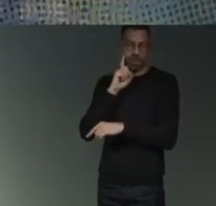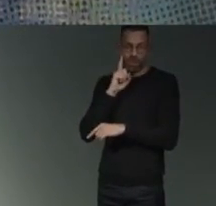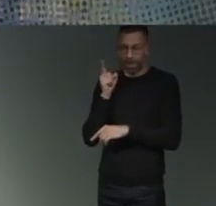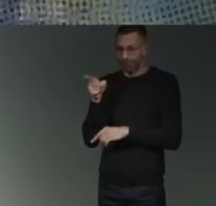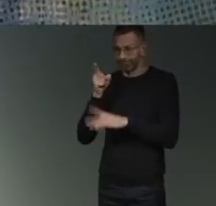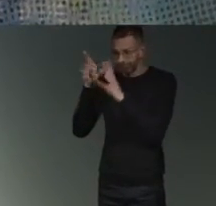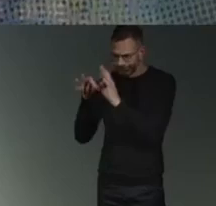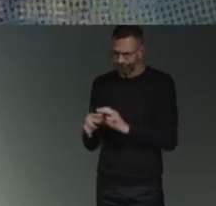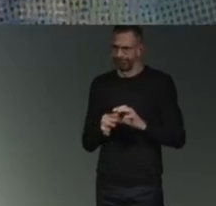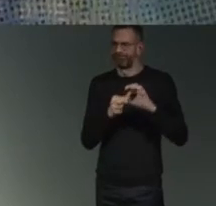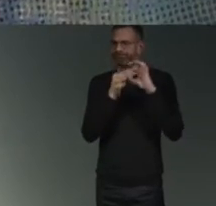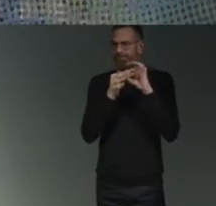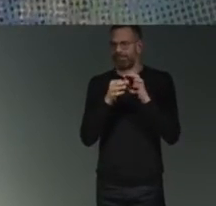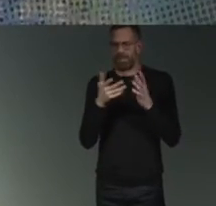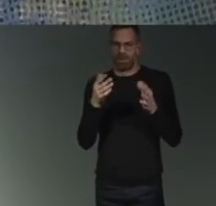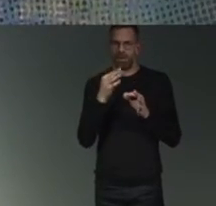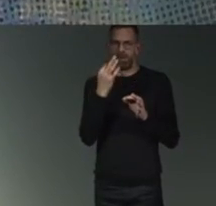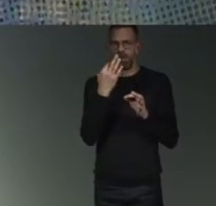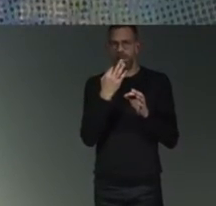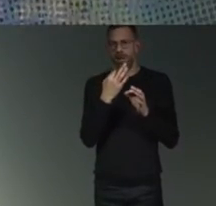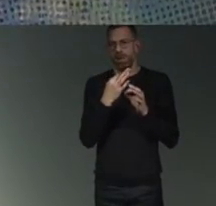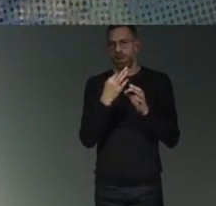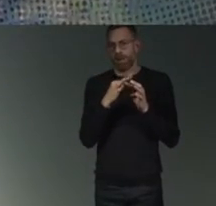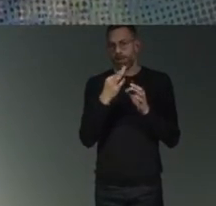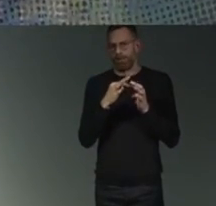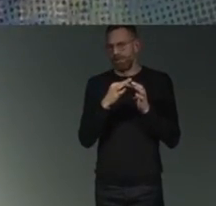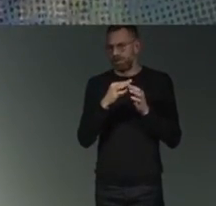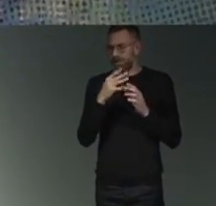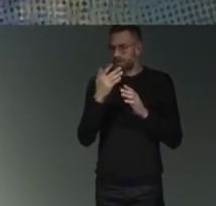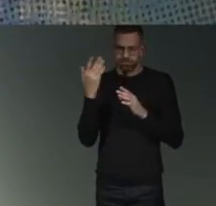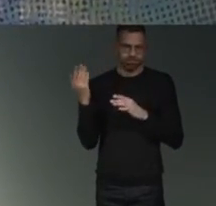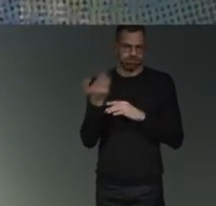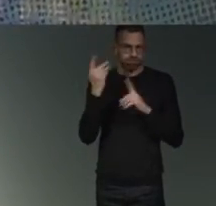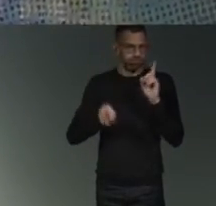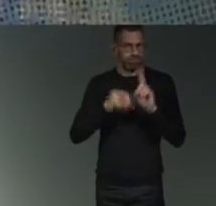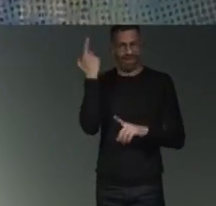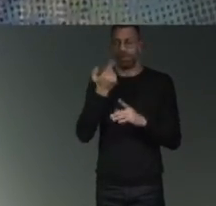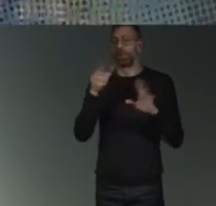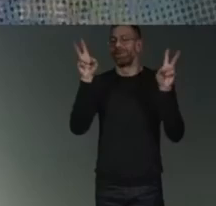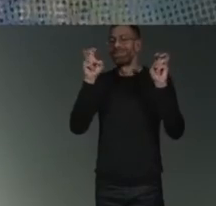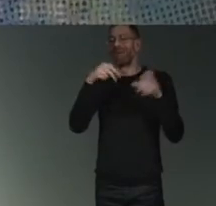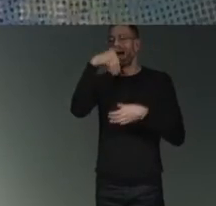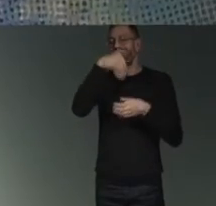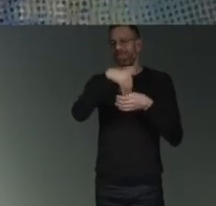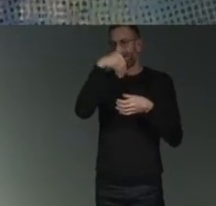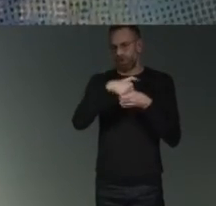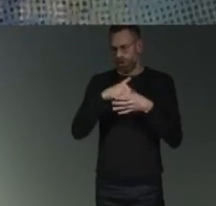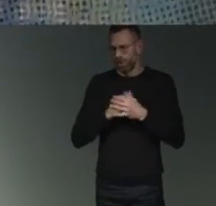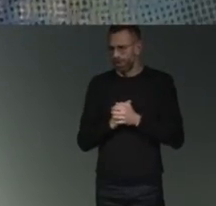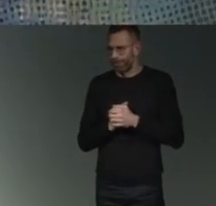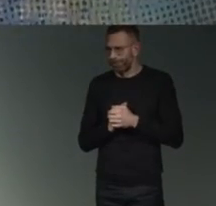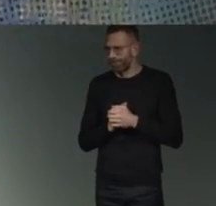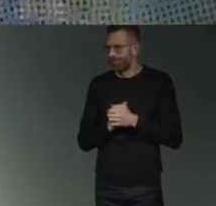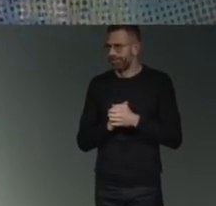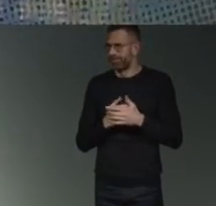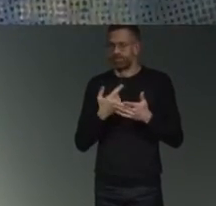une pièce pour moi qui est très importante, qui est une pièce de Maurice Maeterlinck, qui s'appelle Intérieur, donc c'est